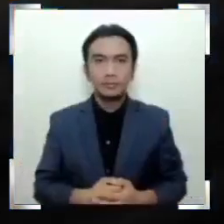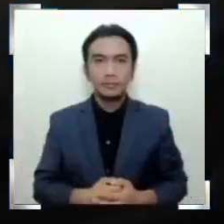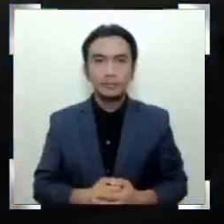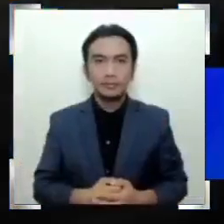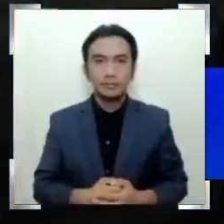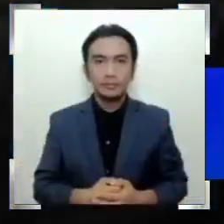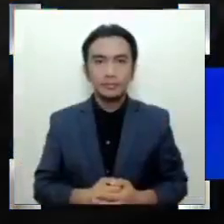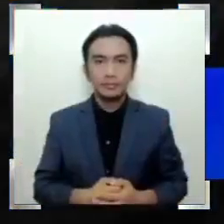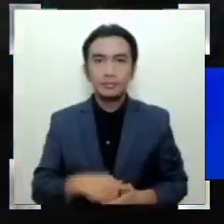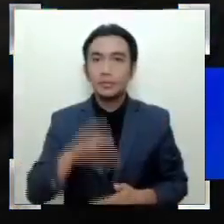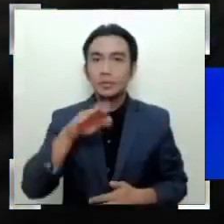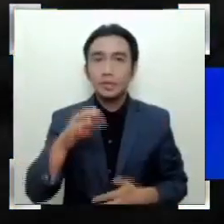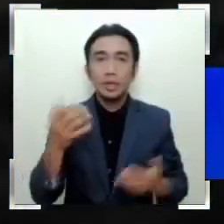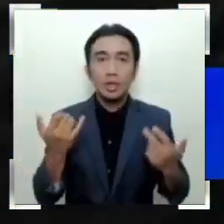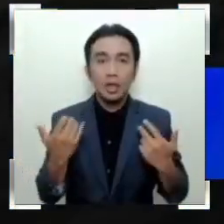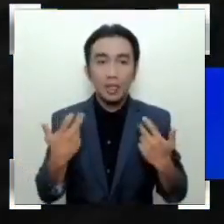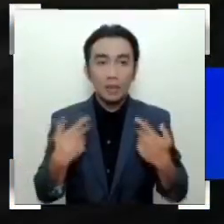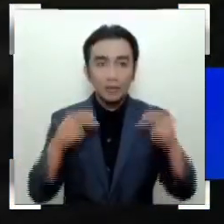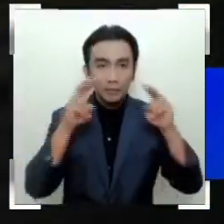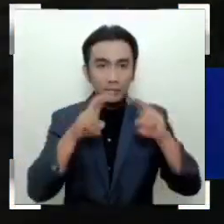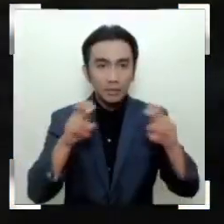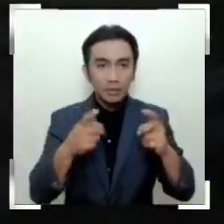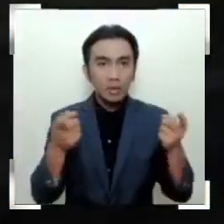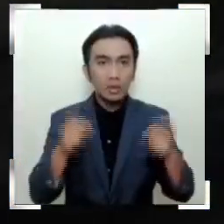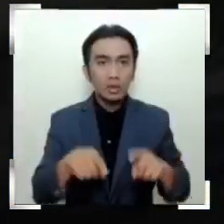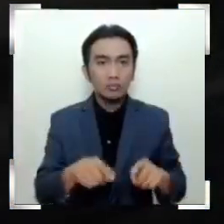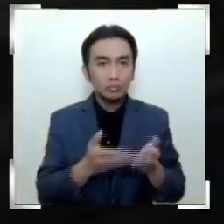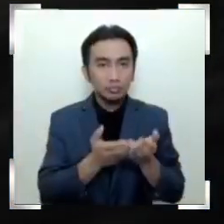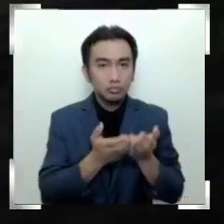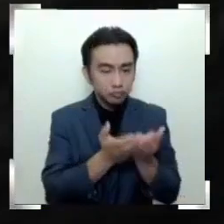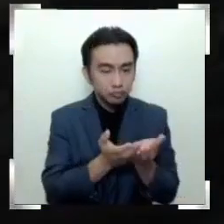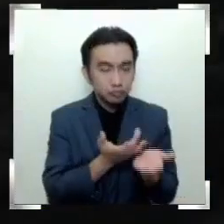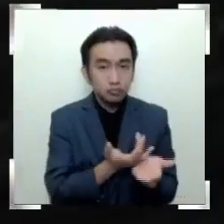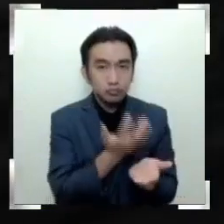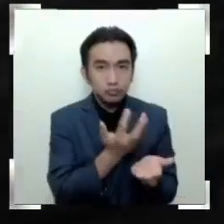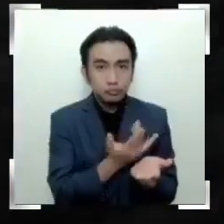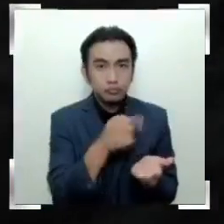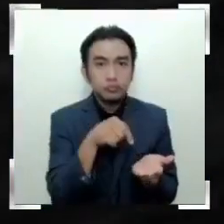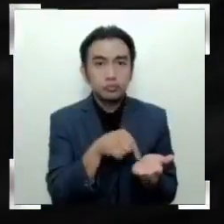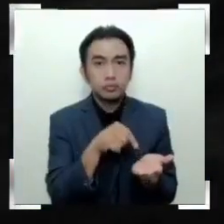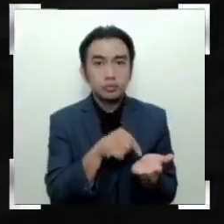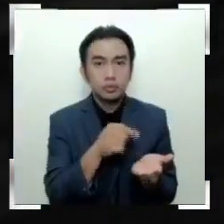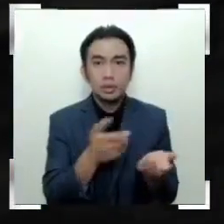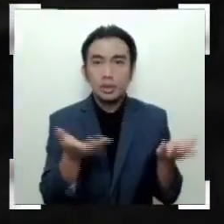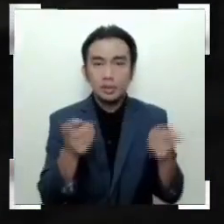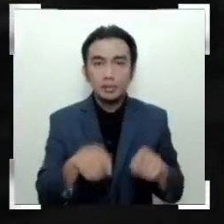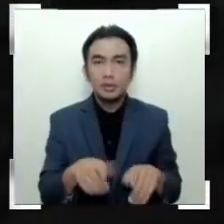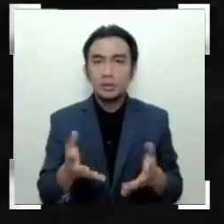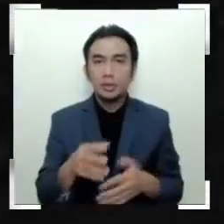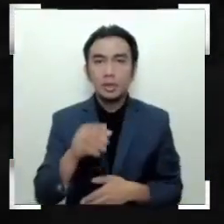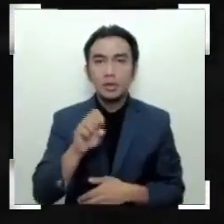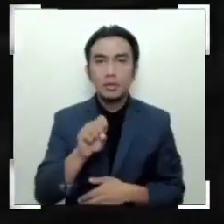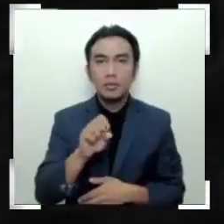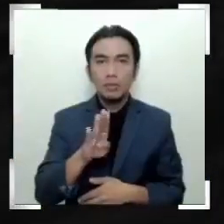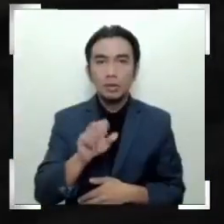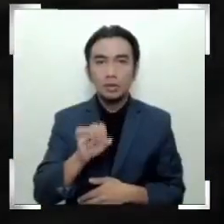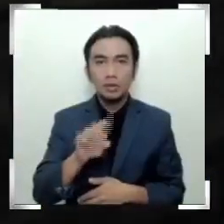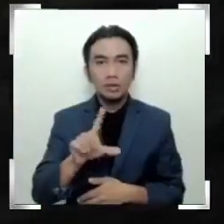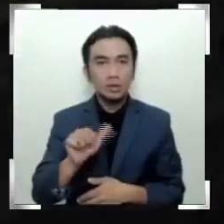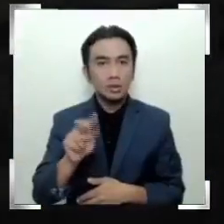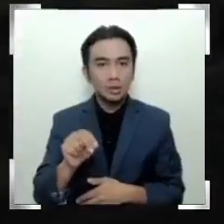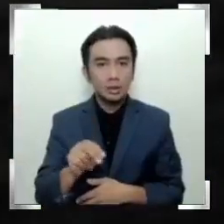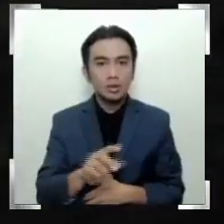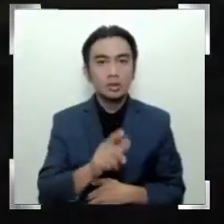Igan ini imbisiga na ang nangyaring sunog sa barkong MV Lady Mary Joy 3 sa Basilan, kung saan 29 ang